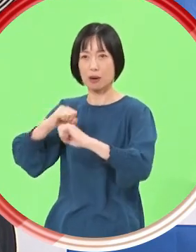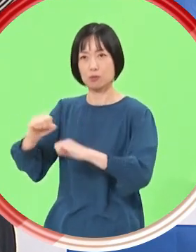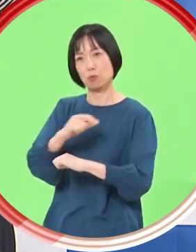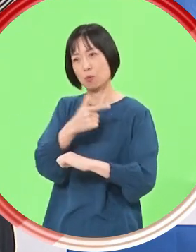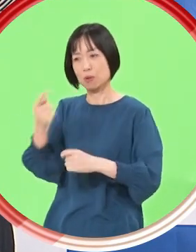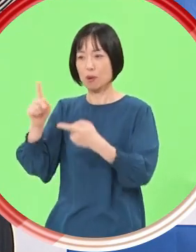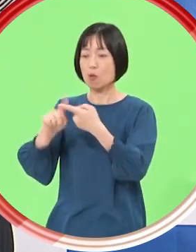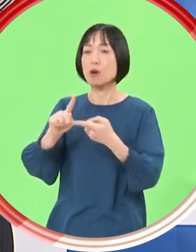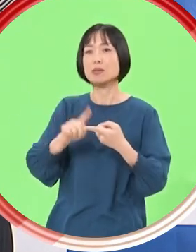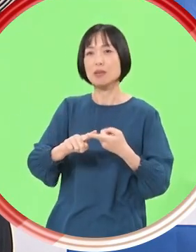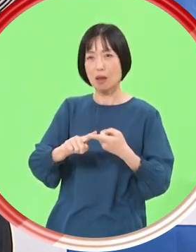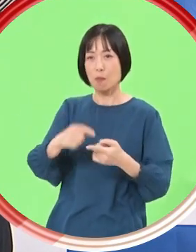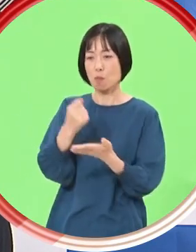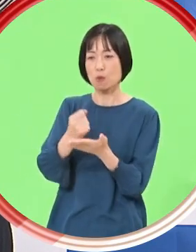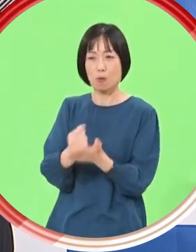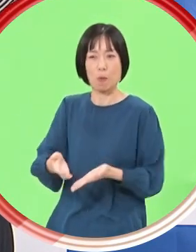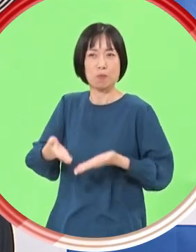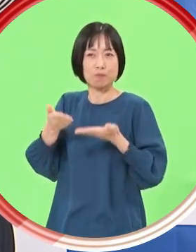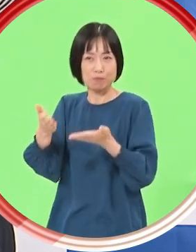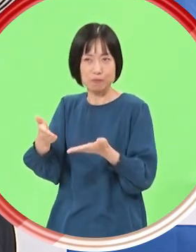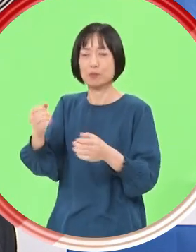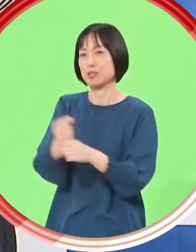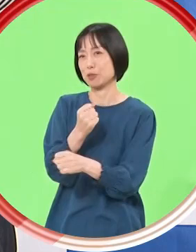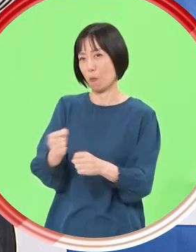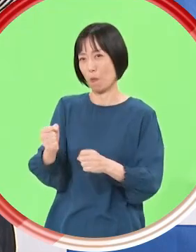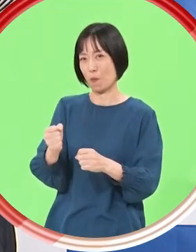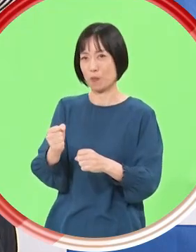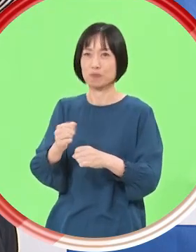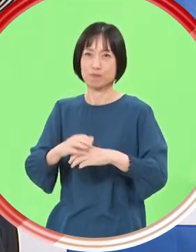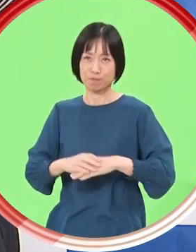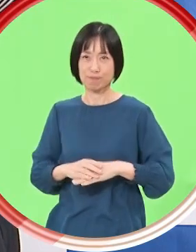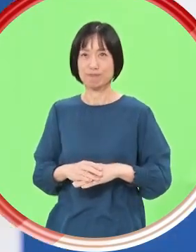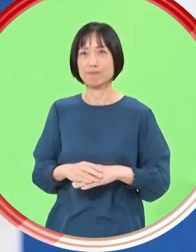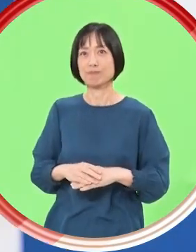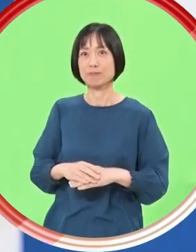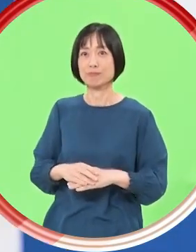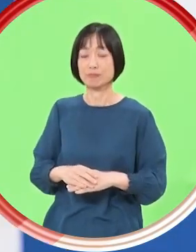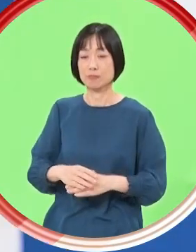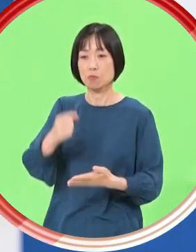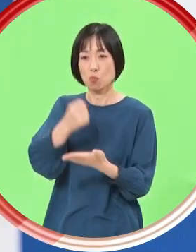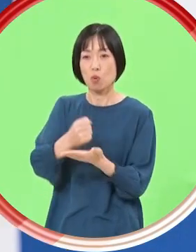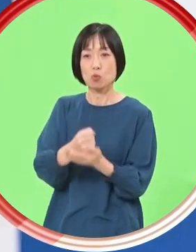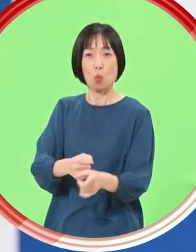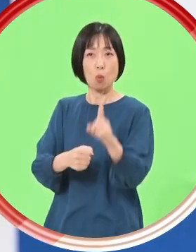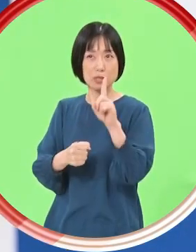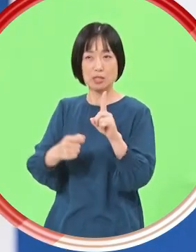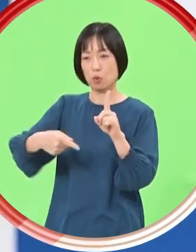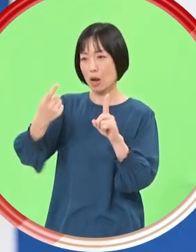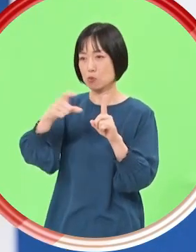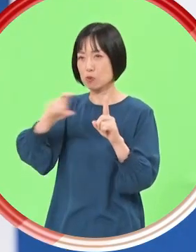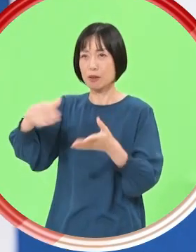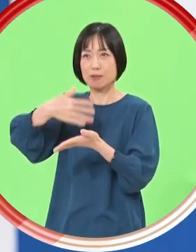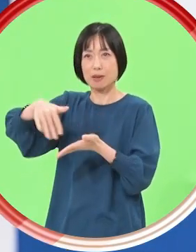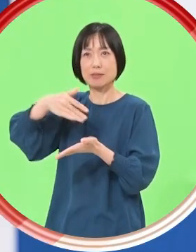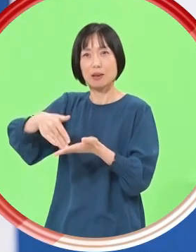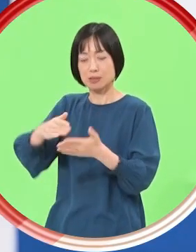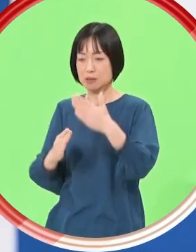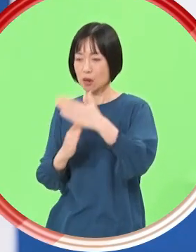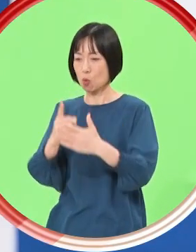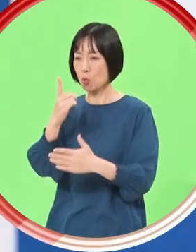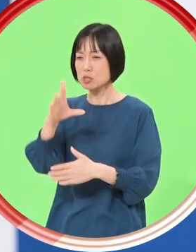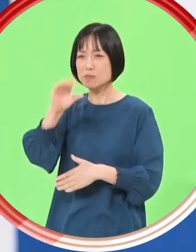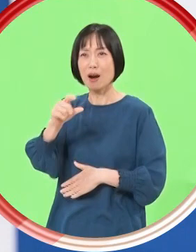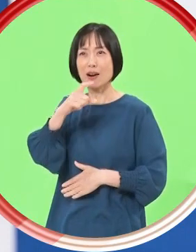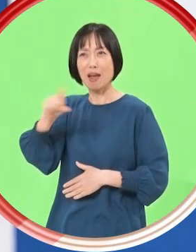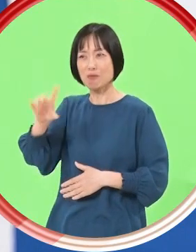ボランティア活動などの実績に応じてポイントを付与する事業です。 1ポイントを100円に換算して最大